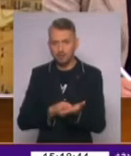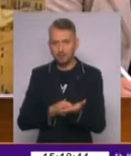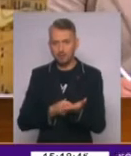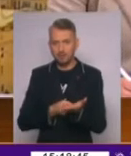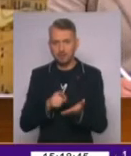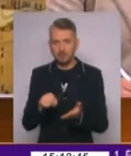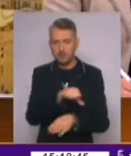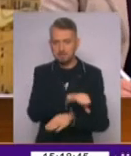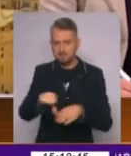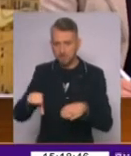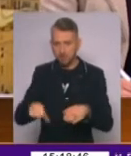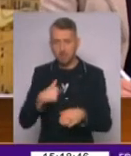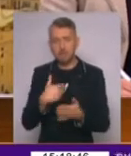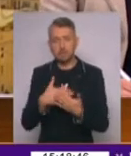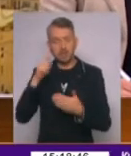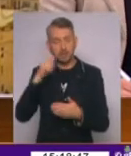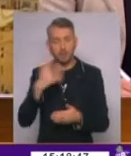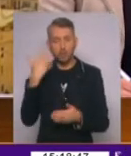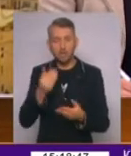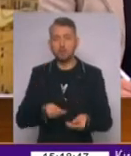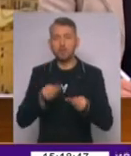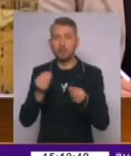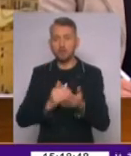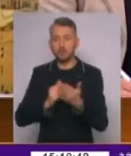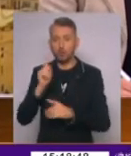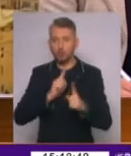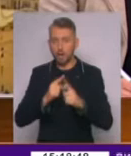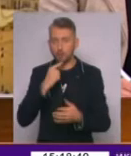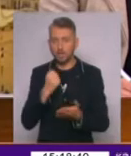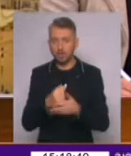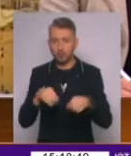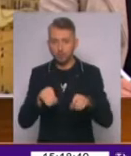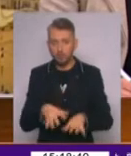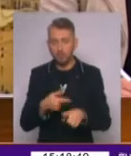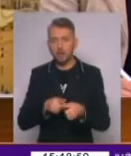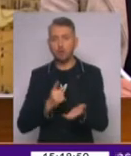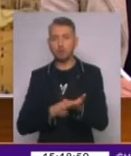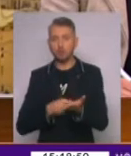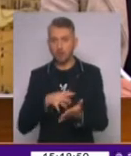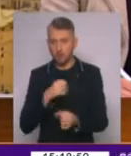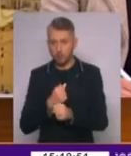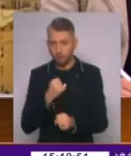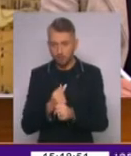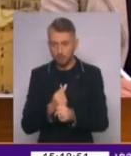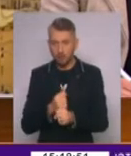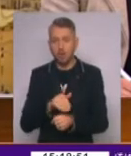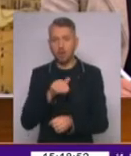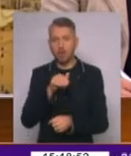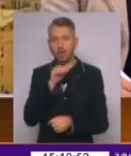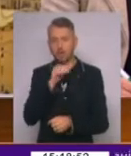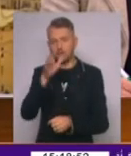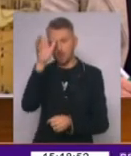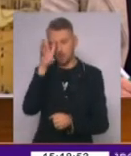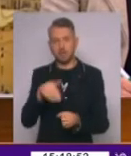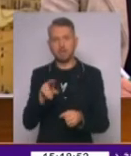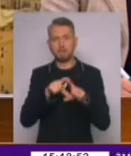меж. Я, наприклад, знаю, що коли подавалися на Верховну Раду, приймалася постанова, це обґрунтування робила Академія наук. Департамент земельних